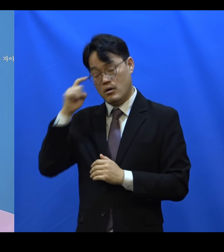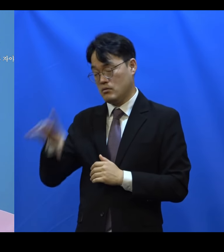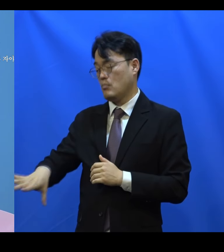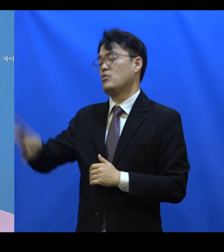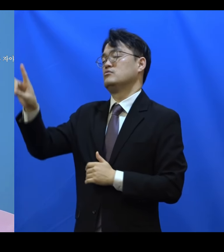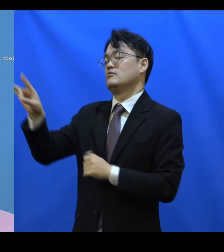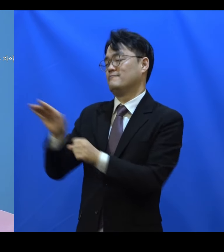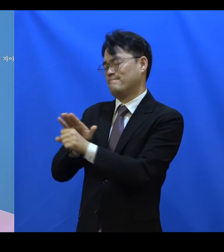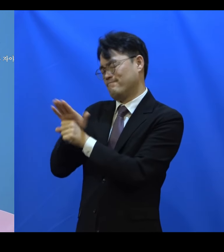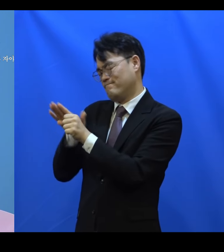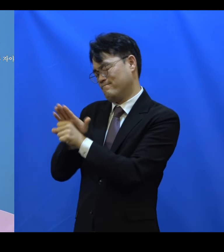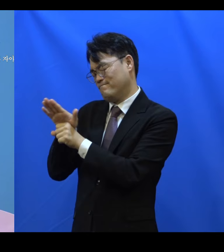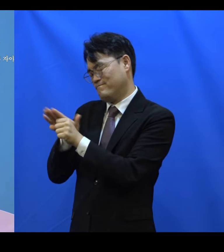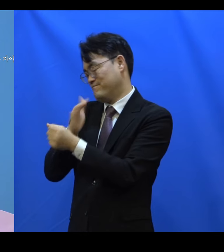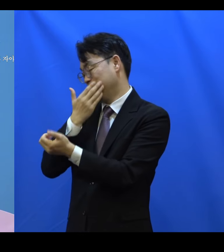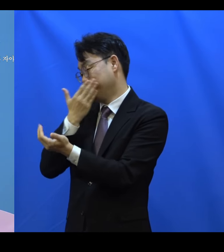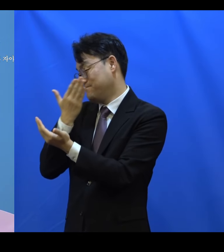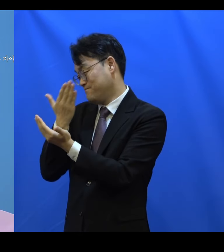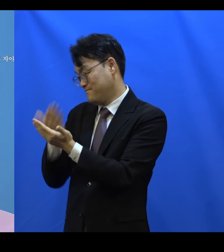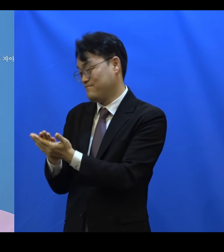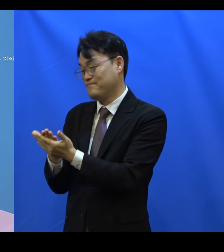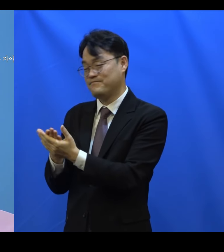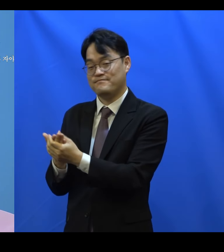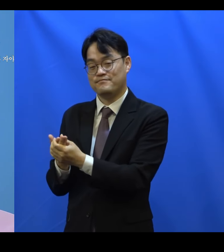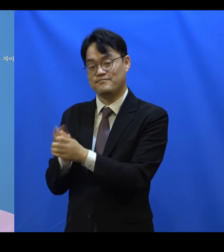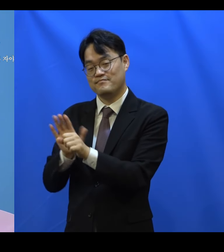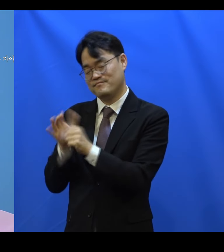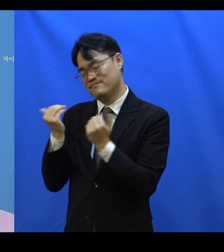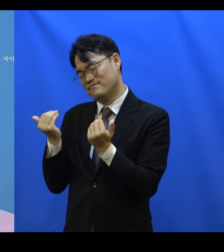조금씩 자라나. 그래서 사랑은 시간이 필요해요.